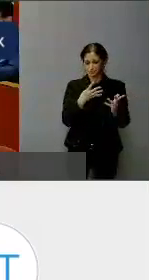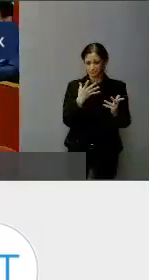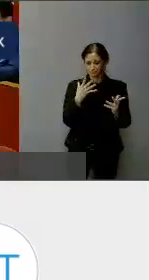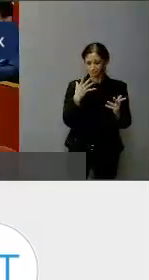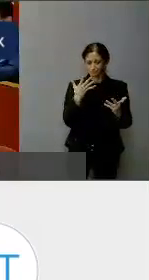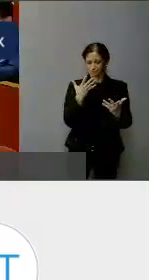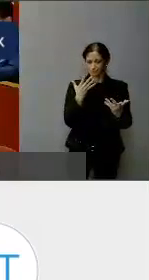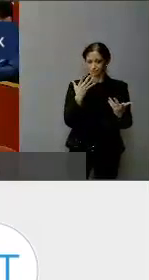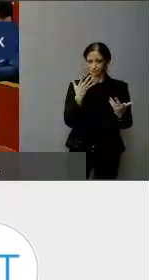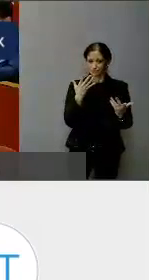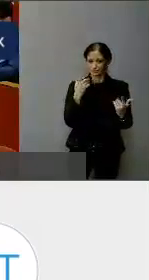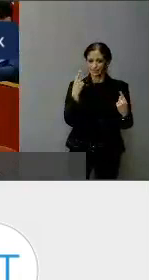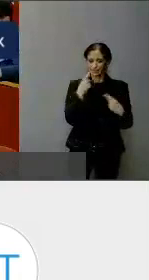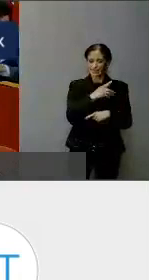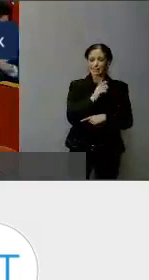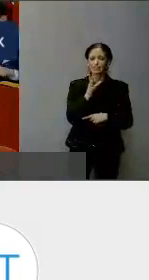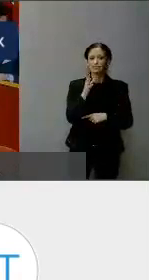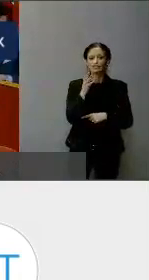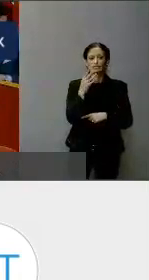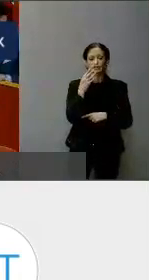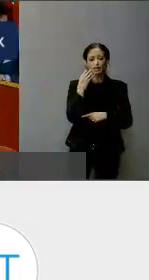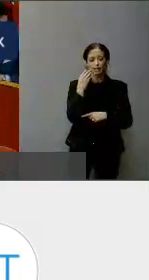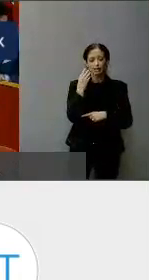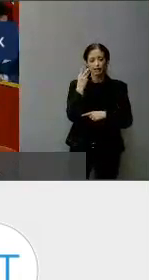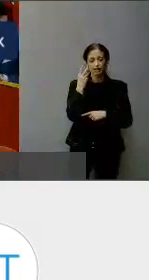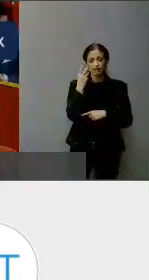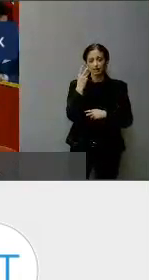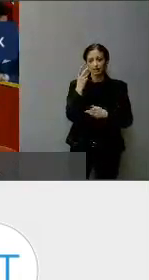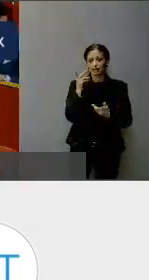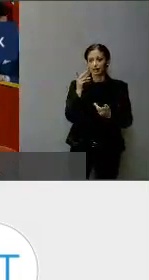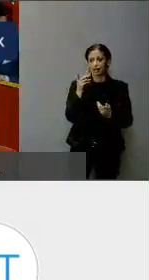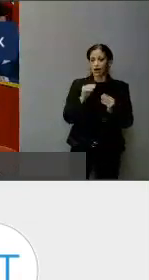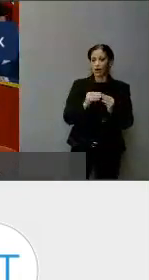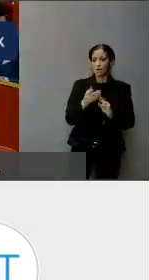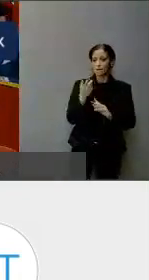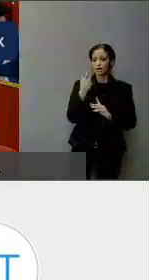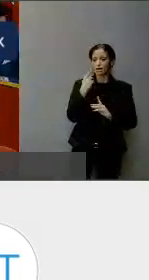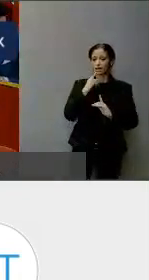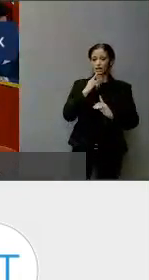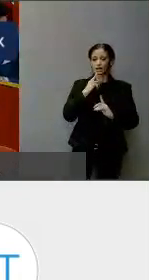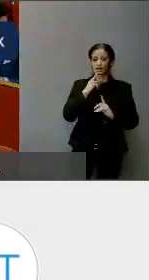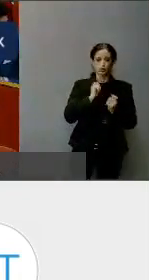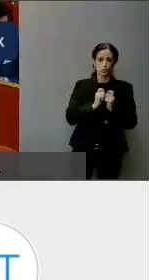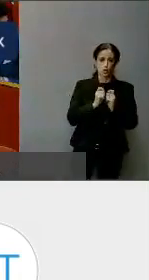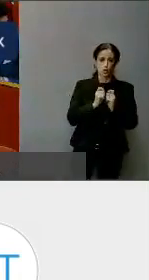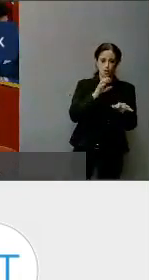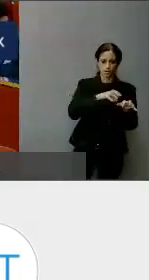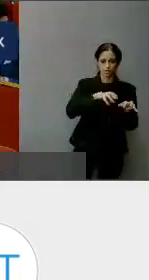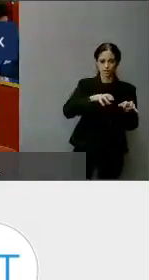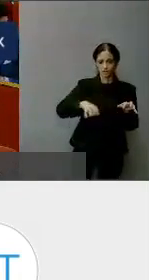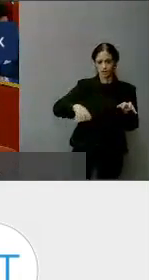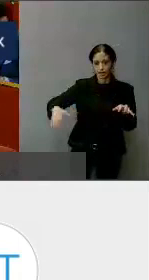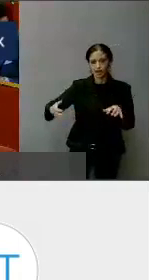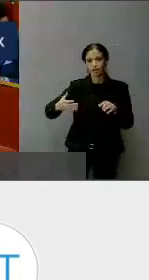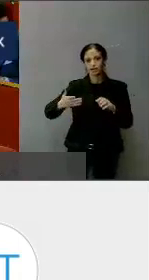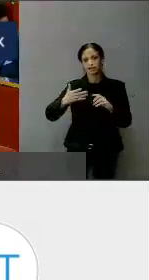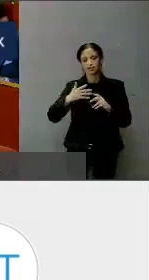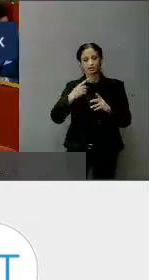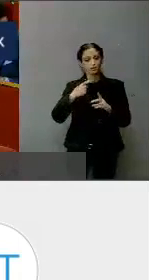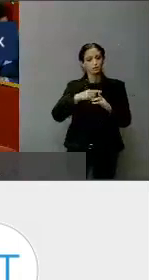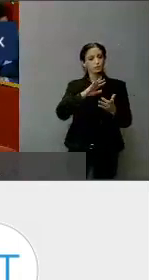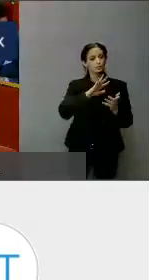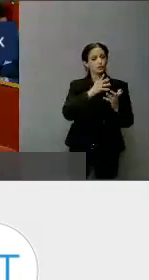ennesi supermercati dopo gli ennesimi trasformazioni di alcune porzioni di